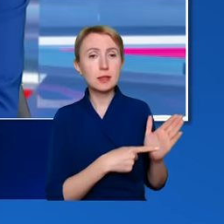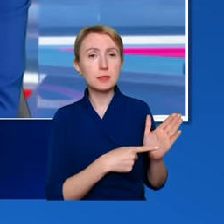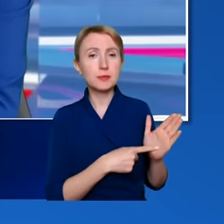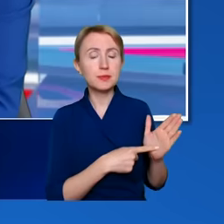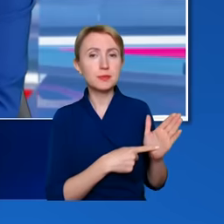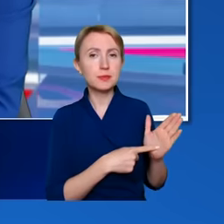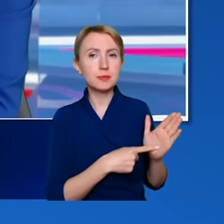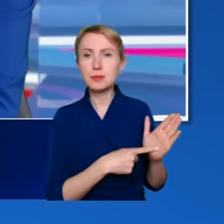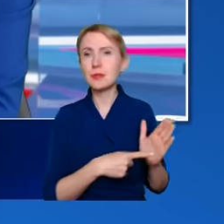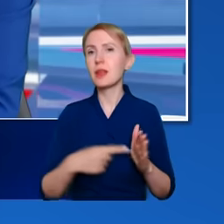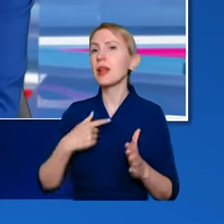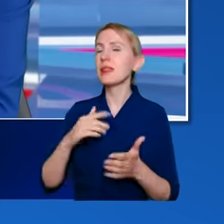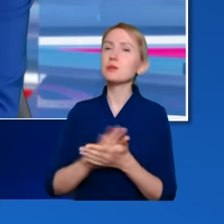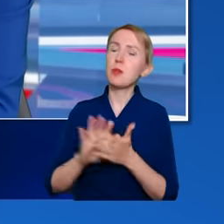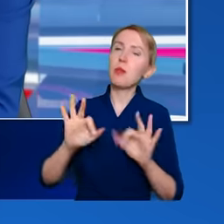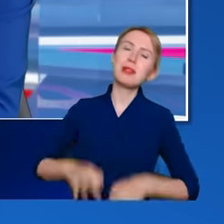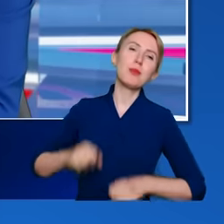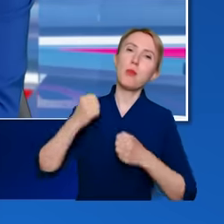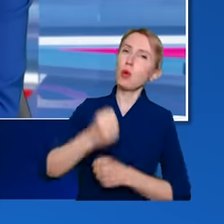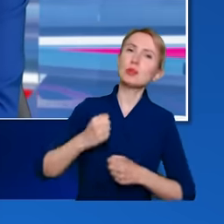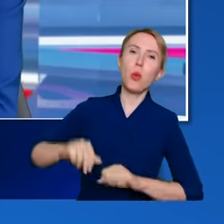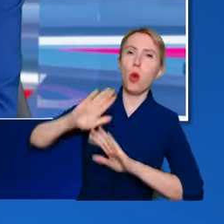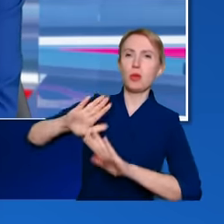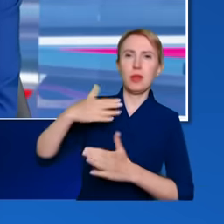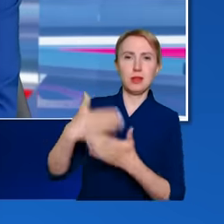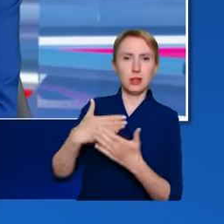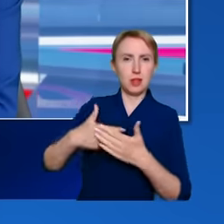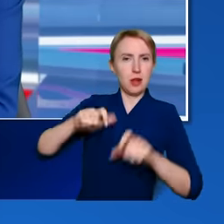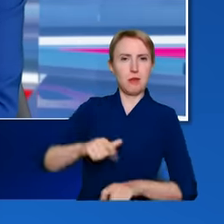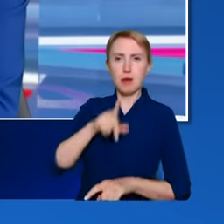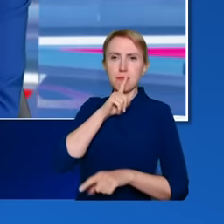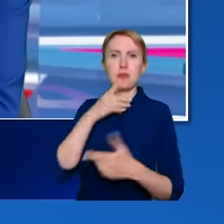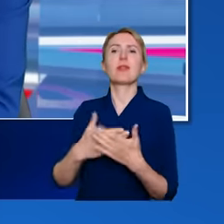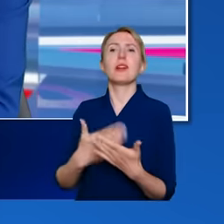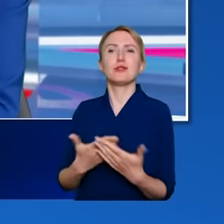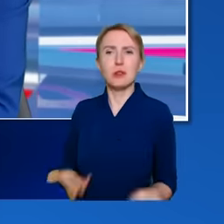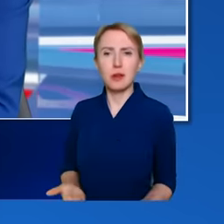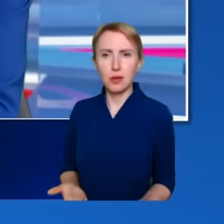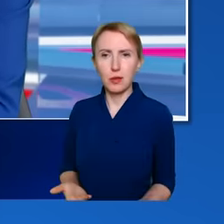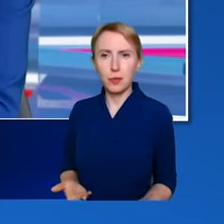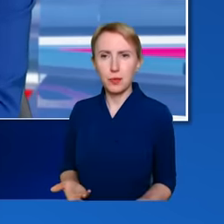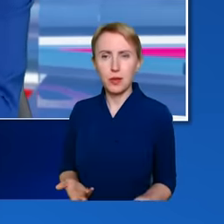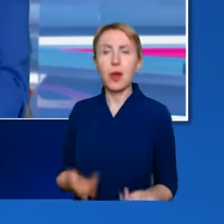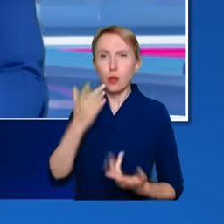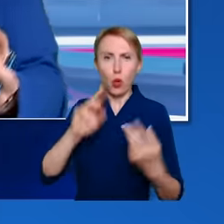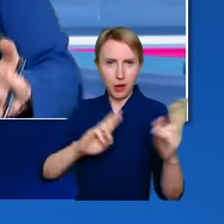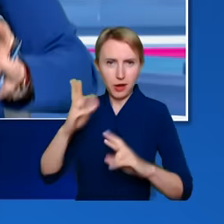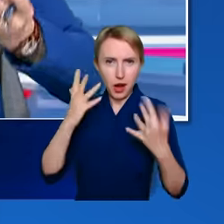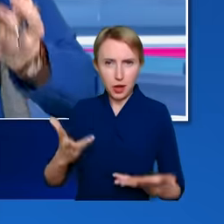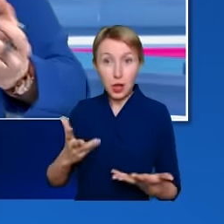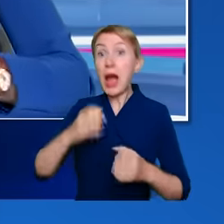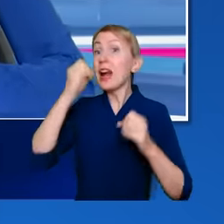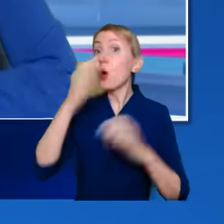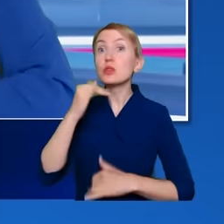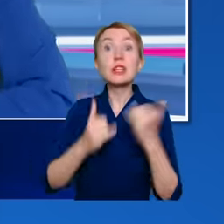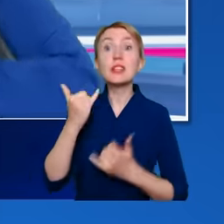tego całego... Ja wezmę panią poseł w obronę. A dlaczego ma się nie odzywać? No mam co patrzeć. Dyskutować to bardzo dobrze. No gorzej właśnie, gdyby